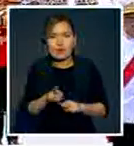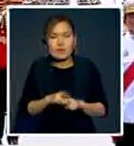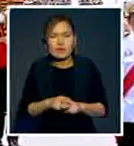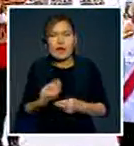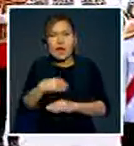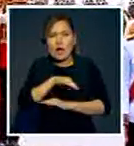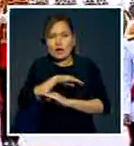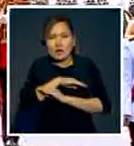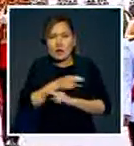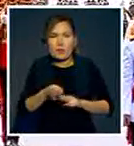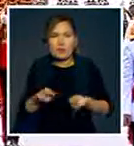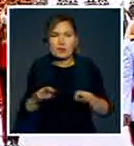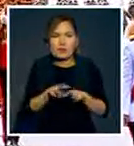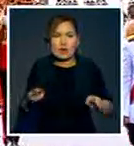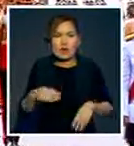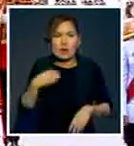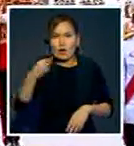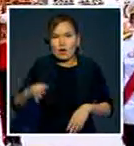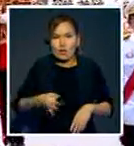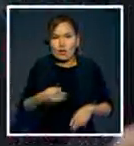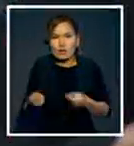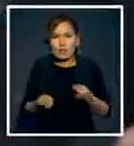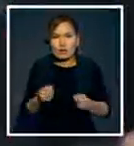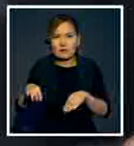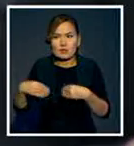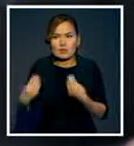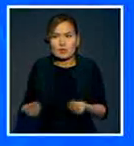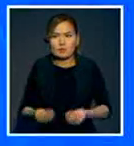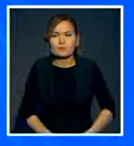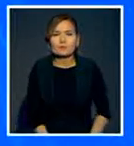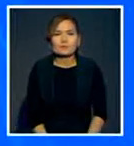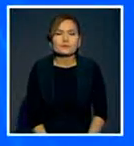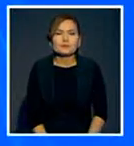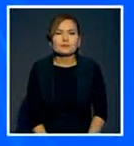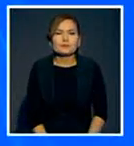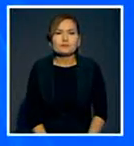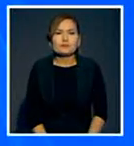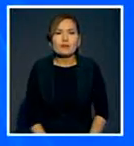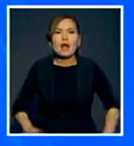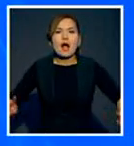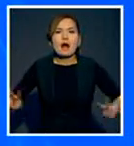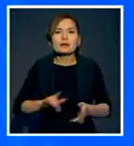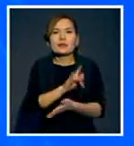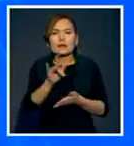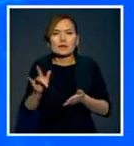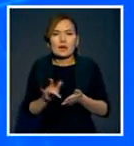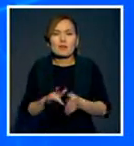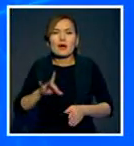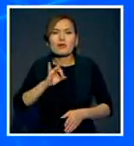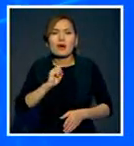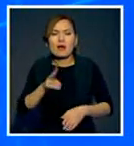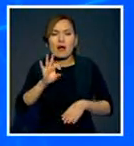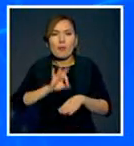қазасынан кейін корольдік билік оның ұлының қолына өтті. Ел жаңалықтарына оралайық. Астана қаласында онкологиялық